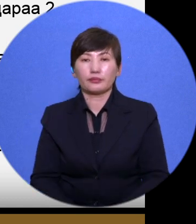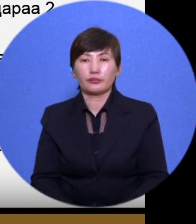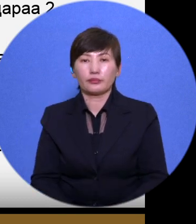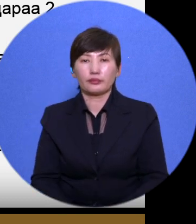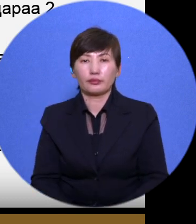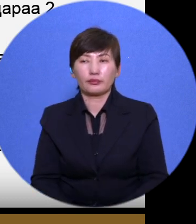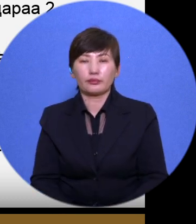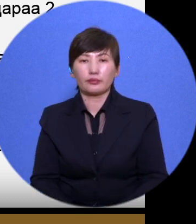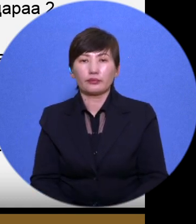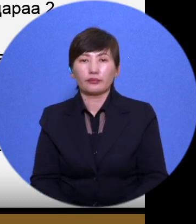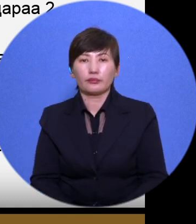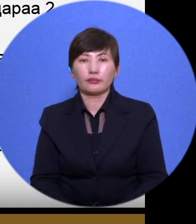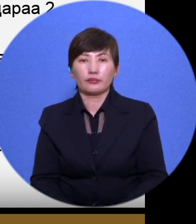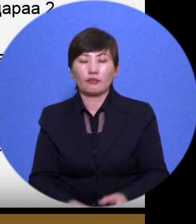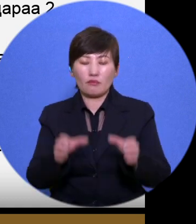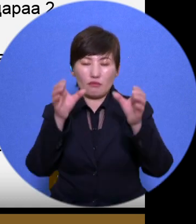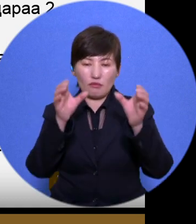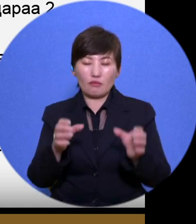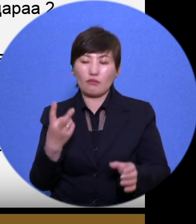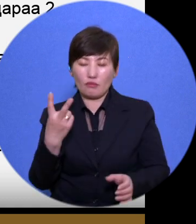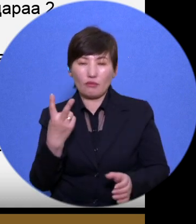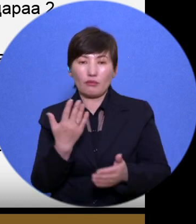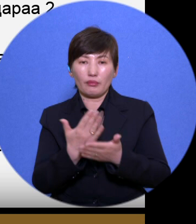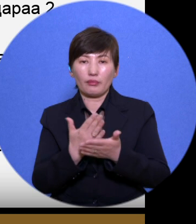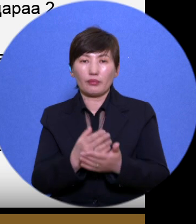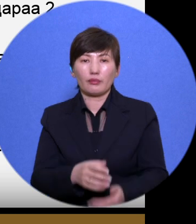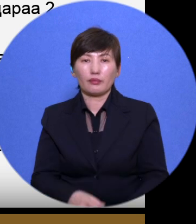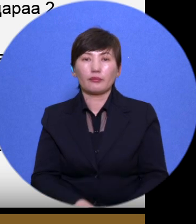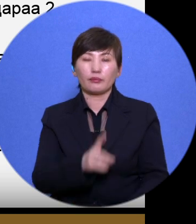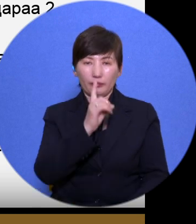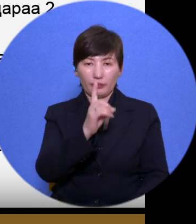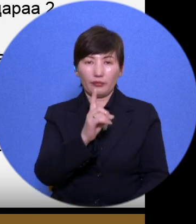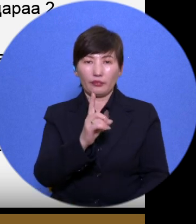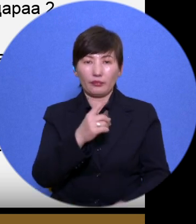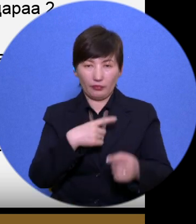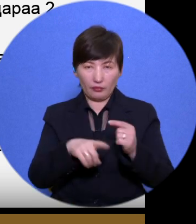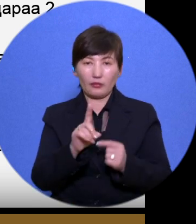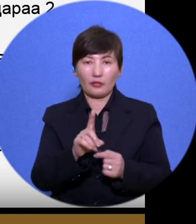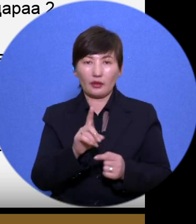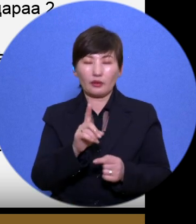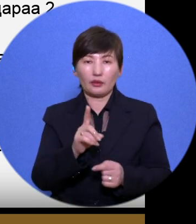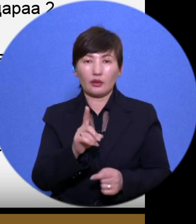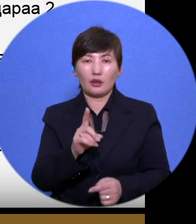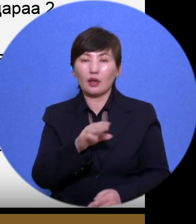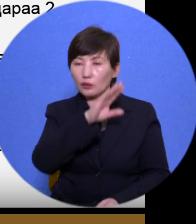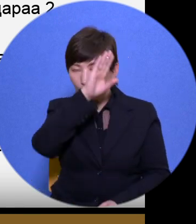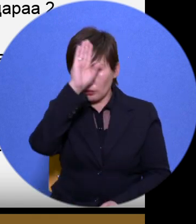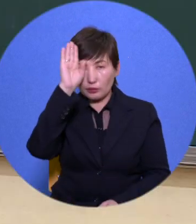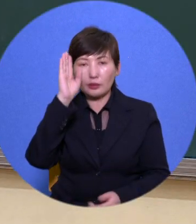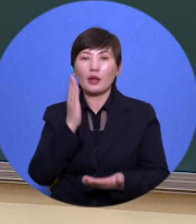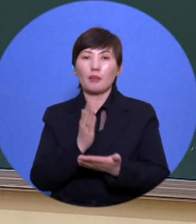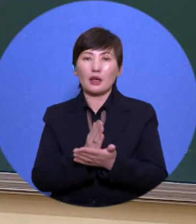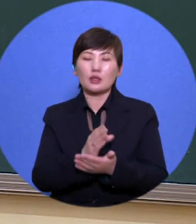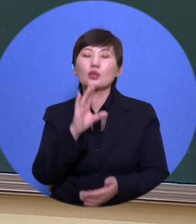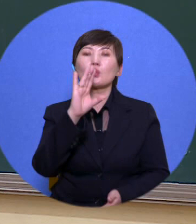багш нь дугаарлалцсан байна, тийм ээ. Шилээ аяганд дугаарлалцсан байна. За, нэг дугаартай шилээ аяганд хийсэн сүүн бүтээгдэхүүн маань, дулаан газар байлгасан сүүн